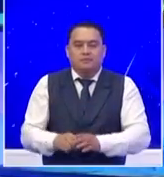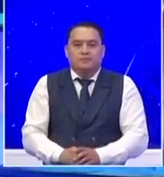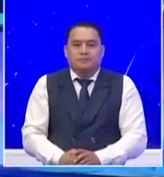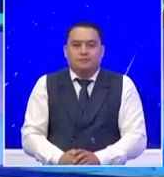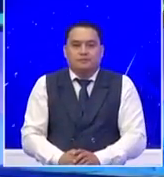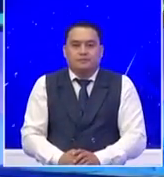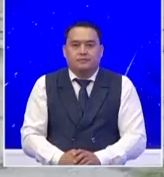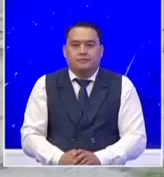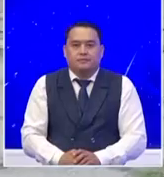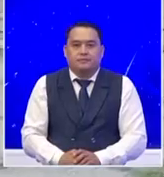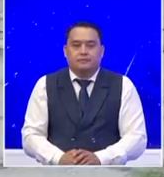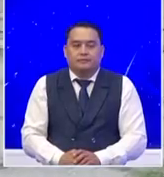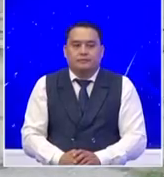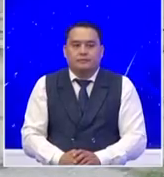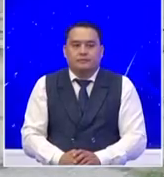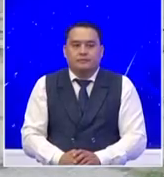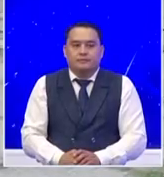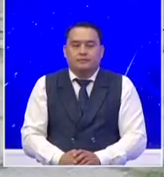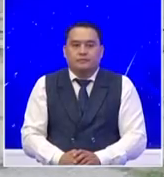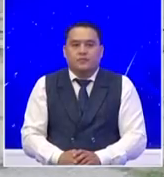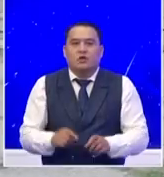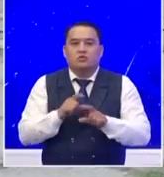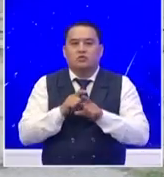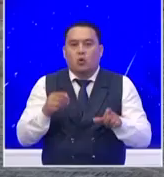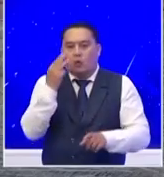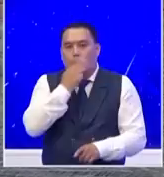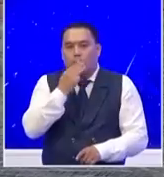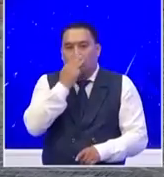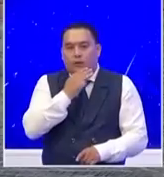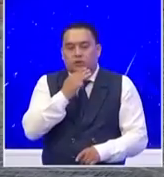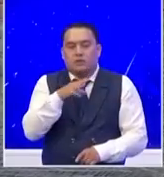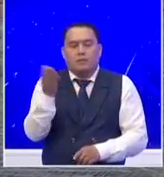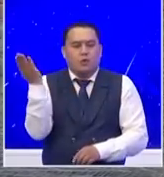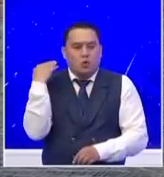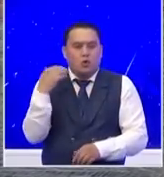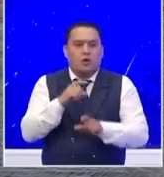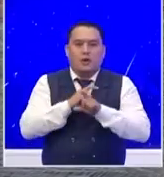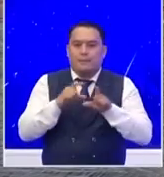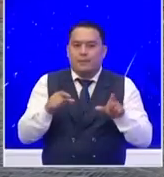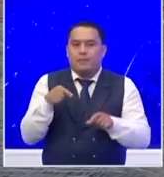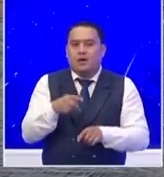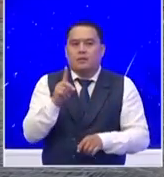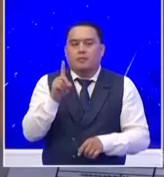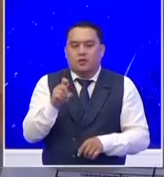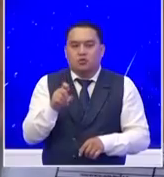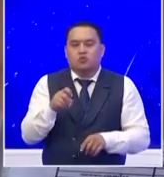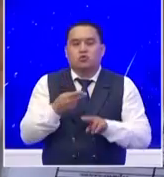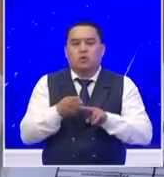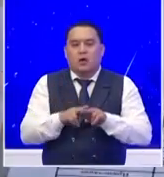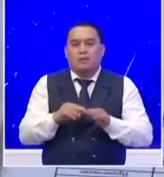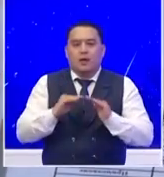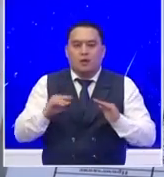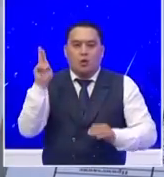қайтты. Пушкин атындағы орта мектеп Үштөбе кентіндегі байырғы ғимараттың бірі 1100 оқушыға арналған